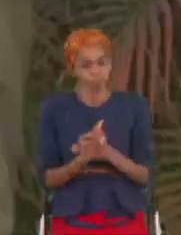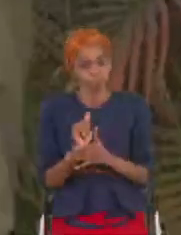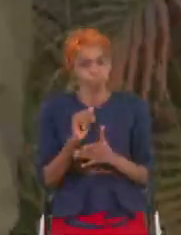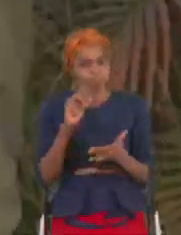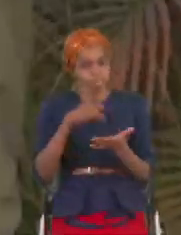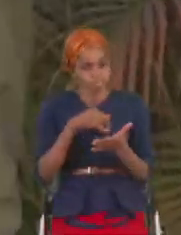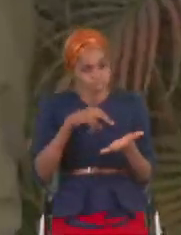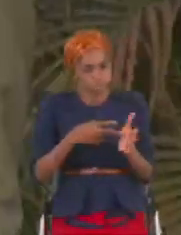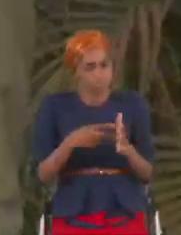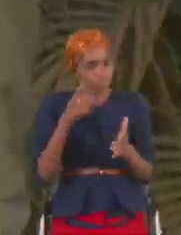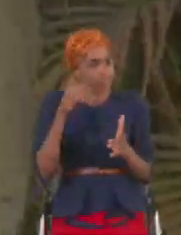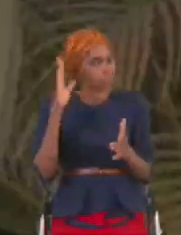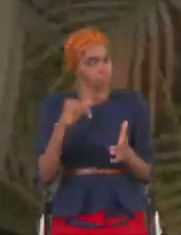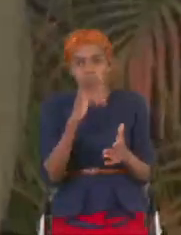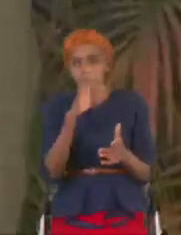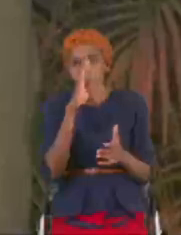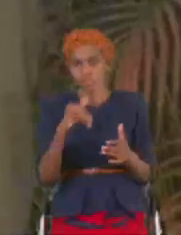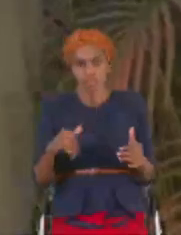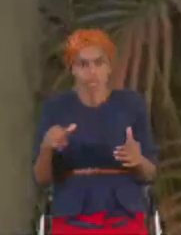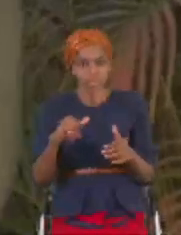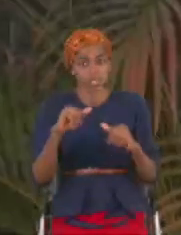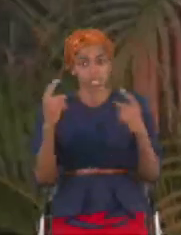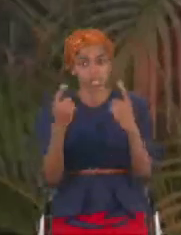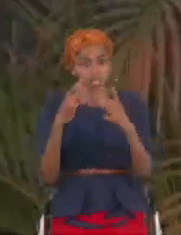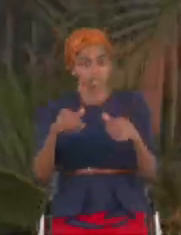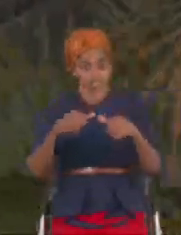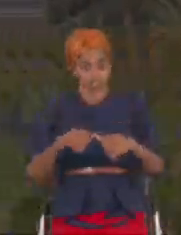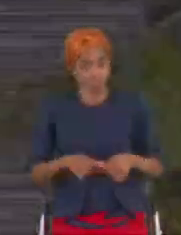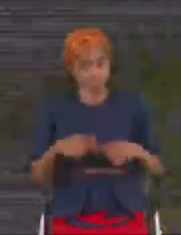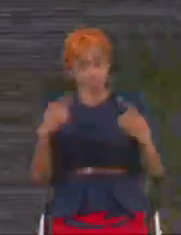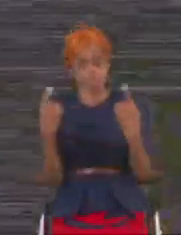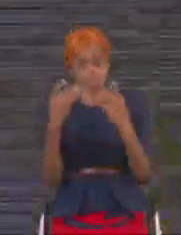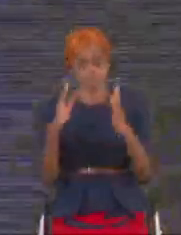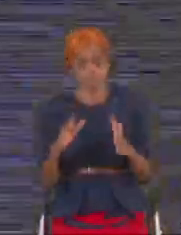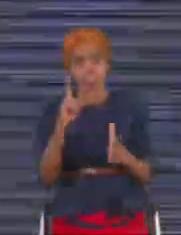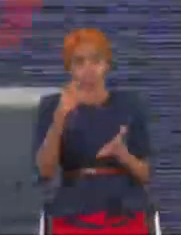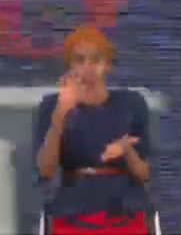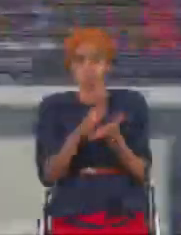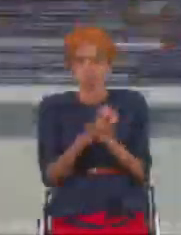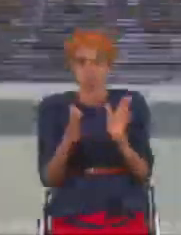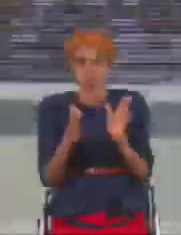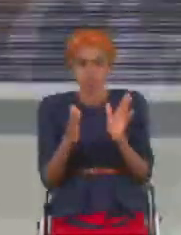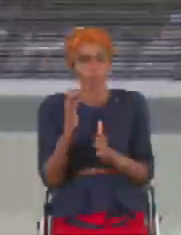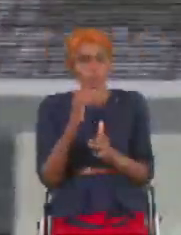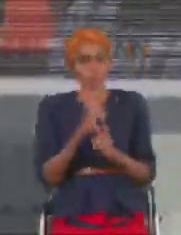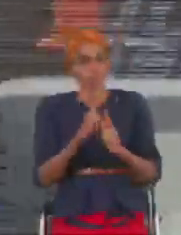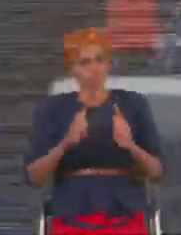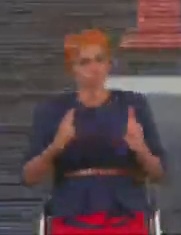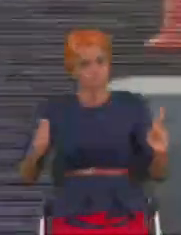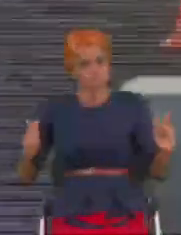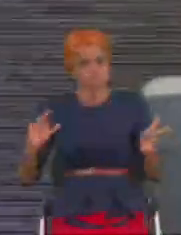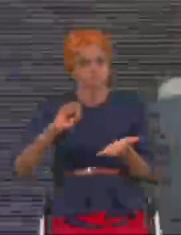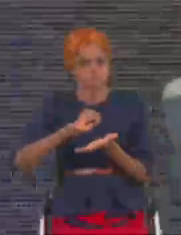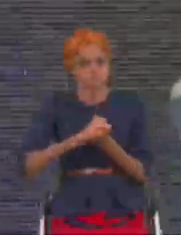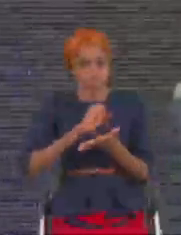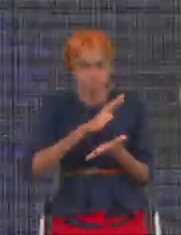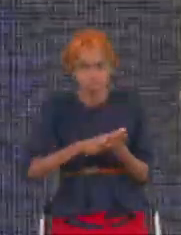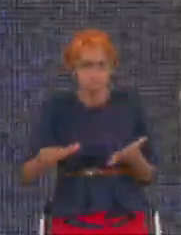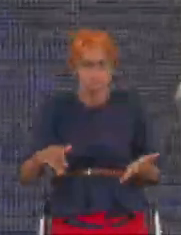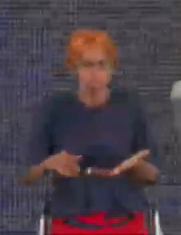que tu seras père pêcheur ce ne sera plus un pêcheur tu vas pas demeurer pêcheurs nous deviendra un c'est